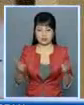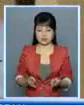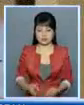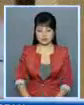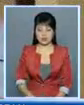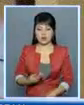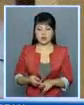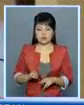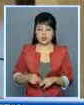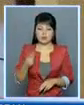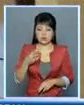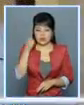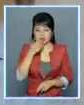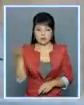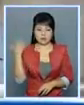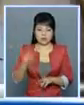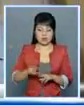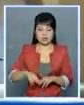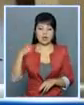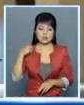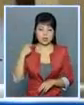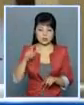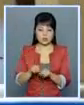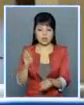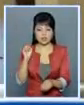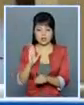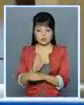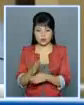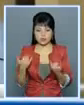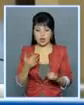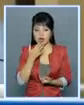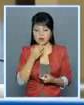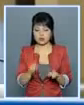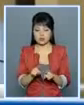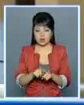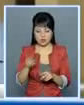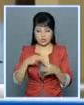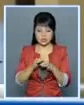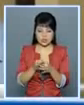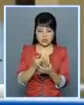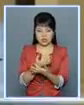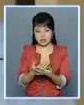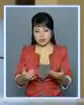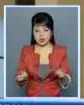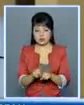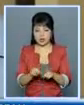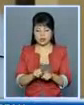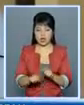Осыдан біраз жыл бұрын президентіміздің жарлығымен ұлттық зерттеу лабораториялар